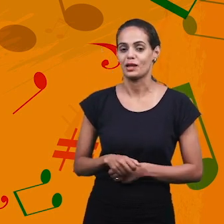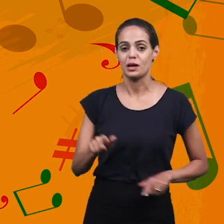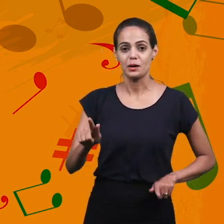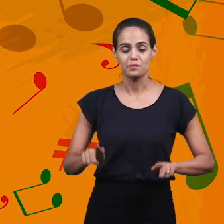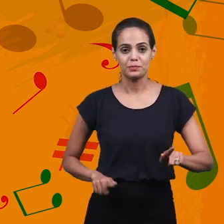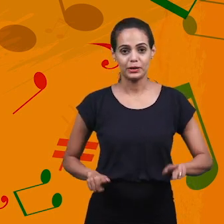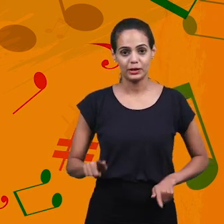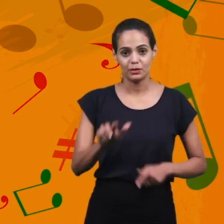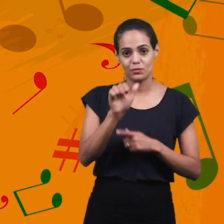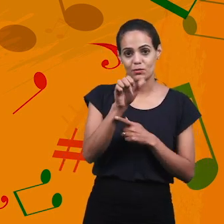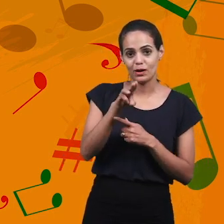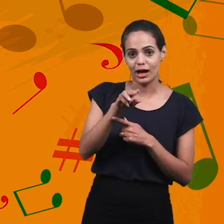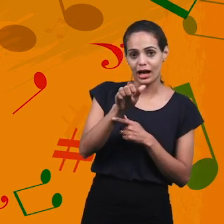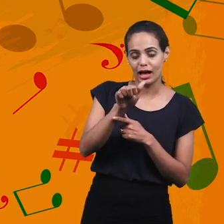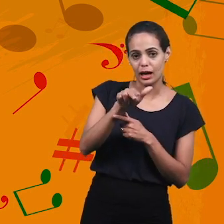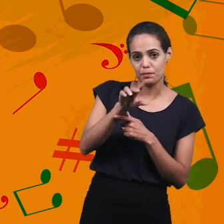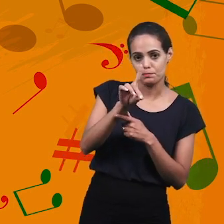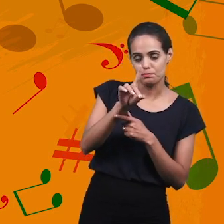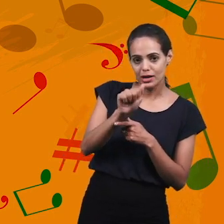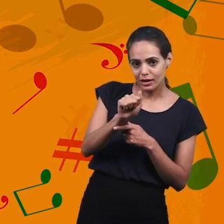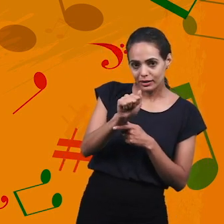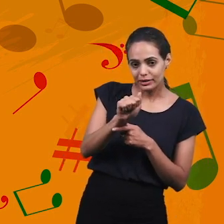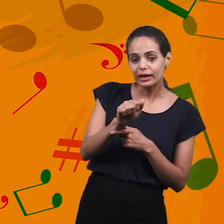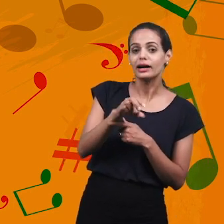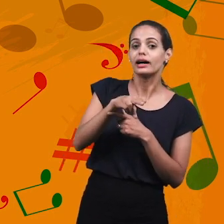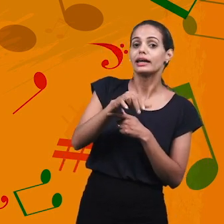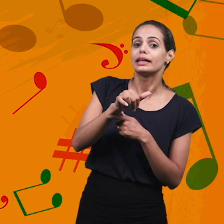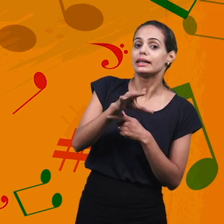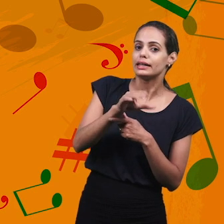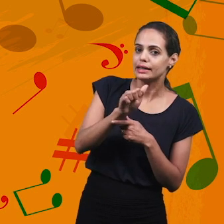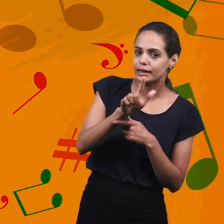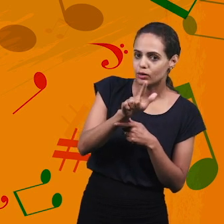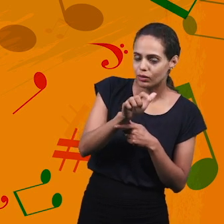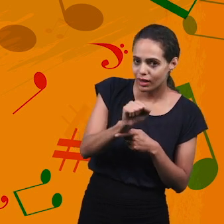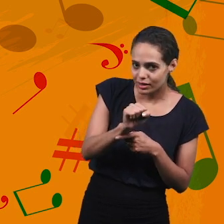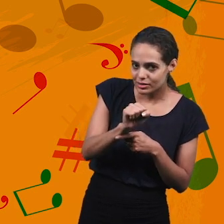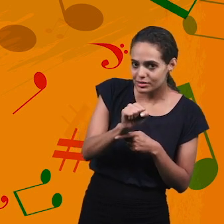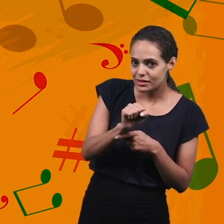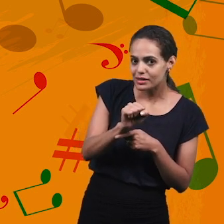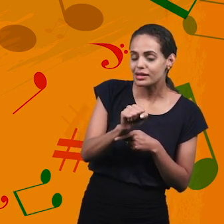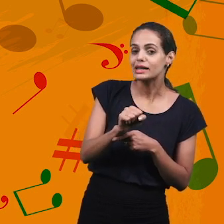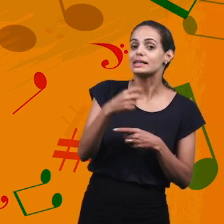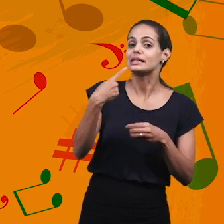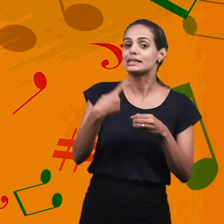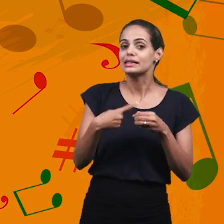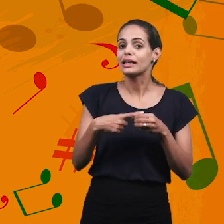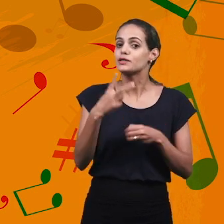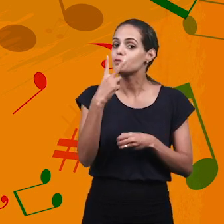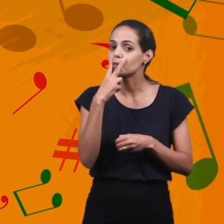Voici les cousins Amanda et Nicolas de Vitoria, Espírito Santo.